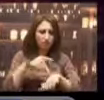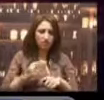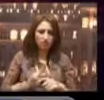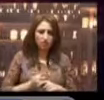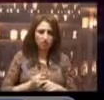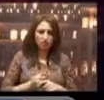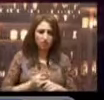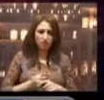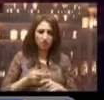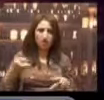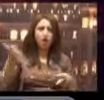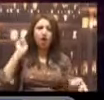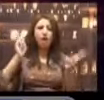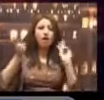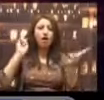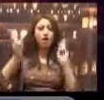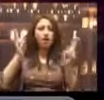مهرجان القاهره السينمائي.